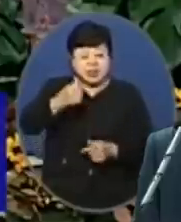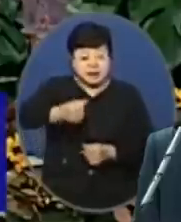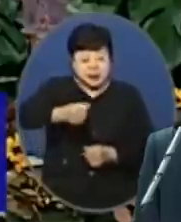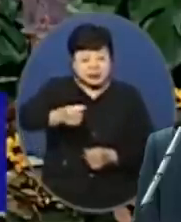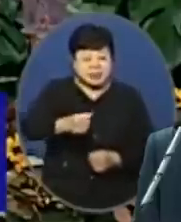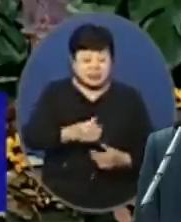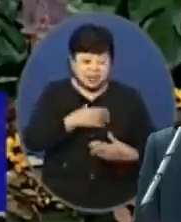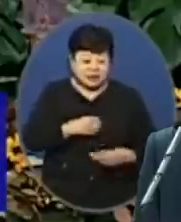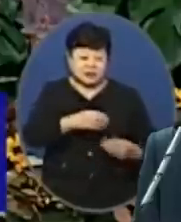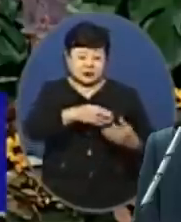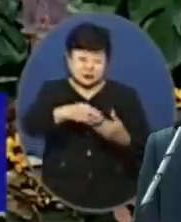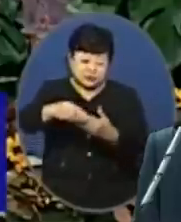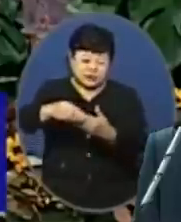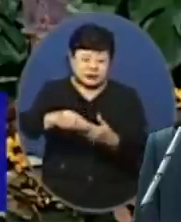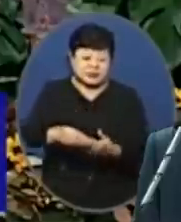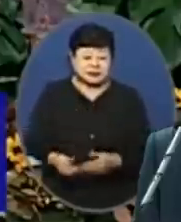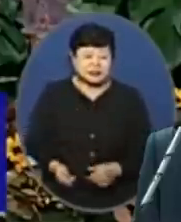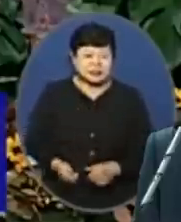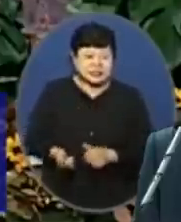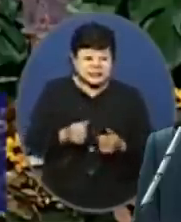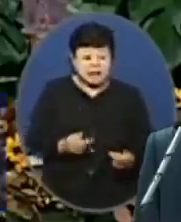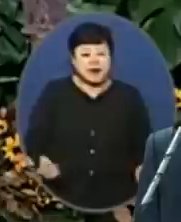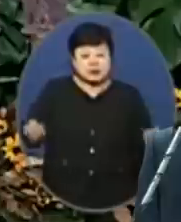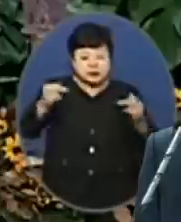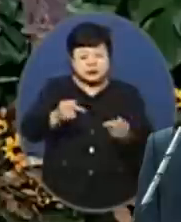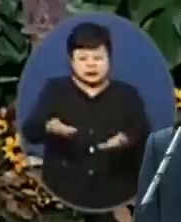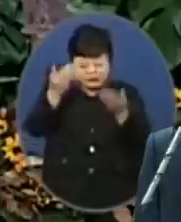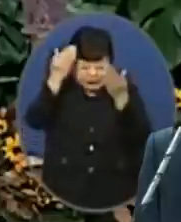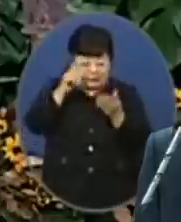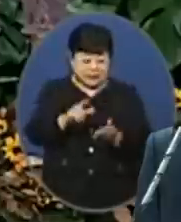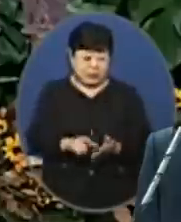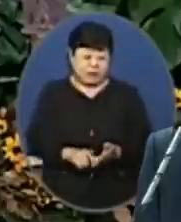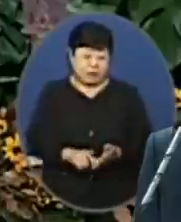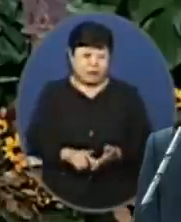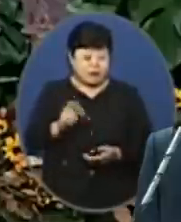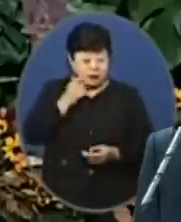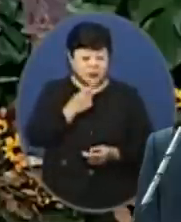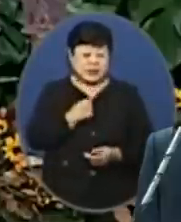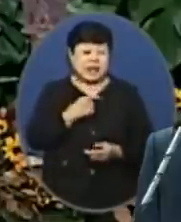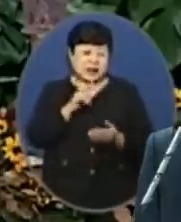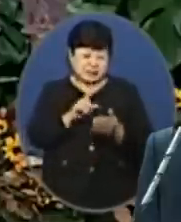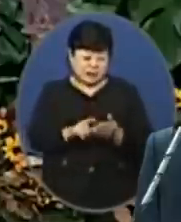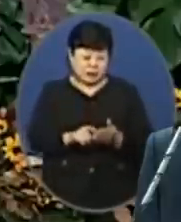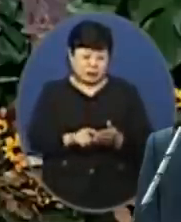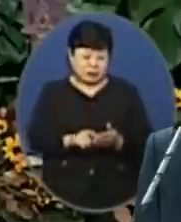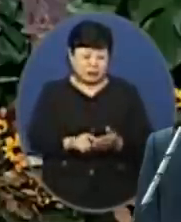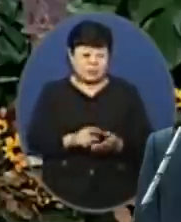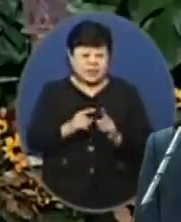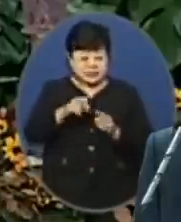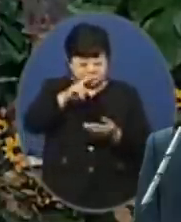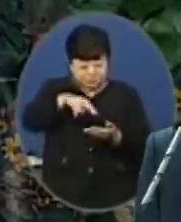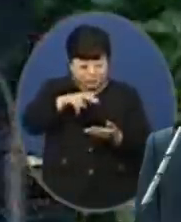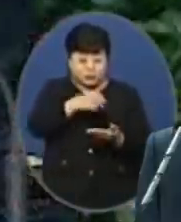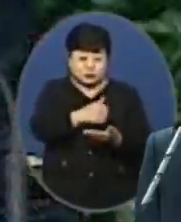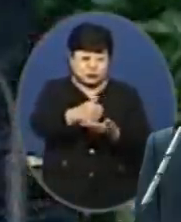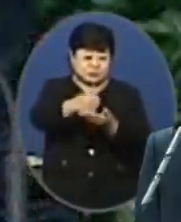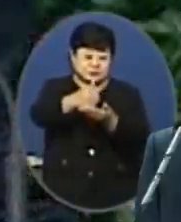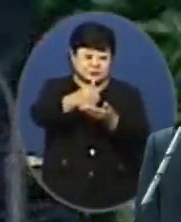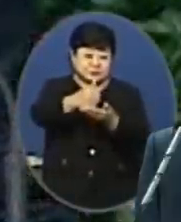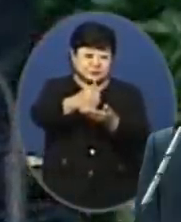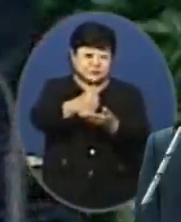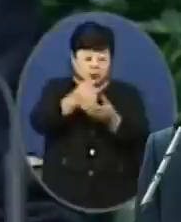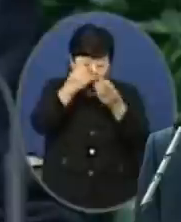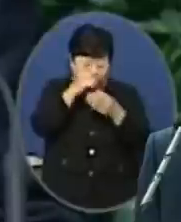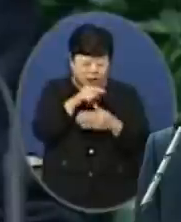막대기가 나를 안위하시나이다. 내가 사망의 엄습한 골짜기를 지나게 되고 어려운 일을 당할 때도 성경에 주님은